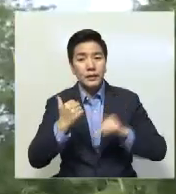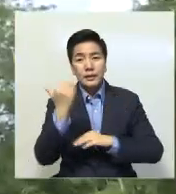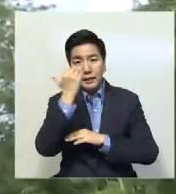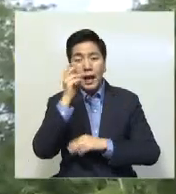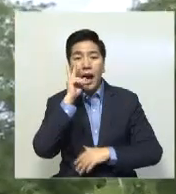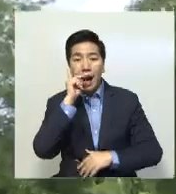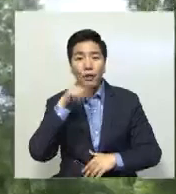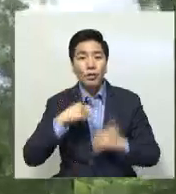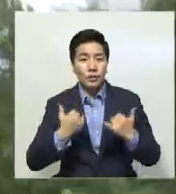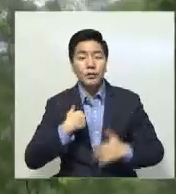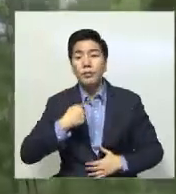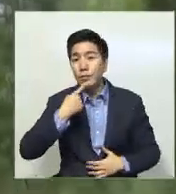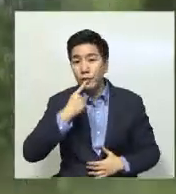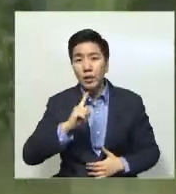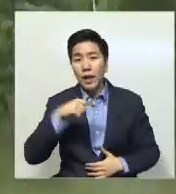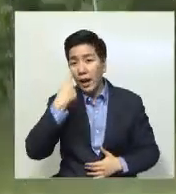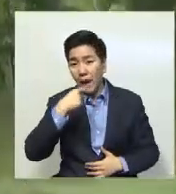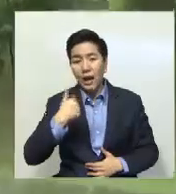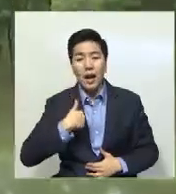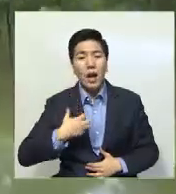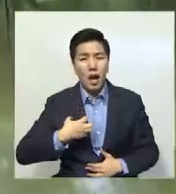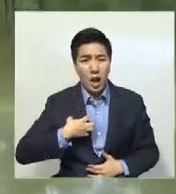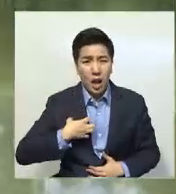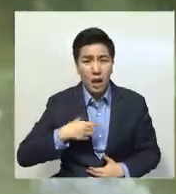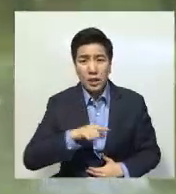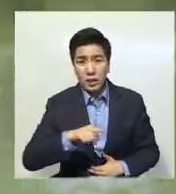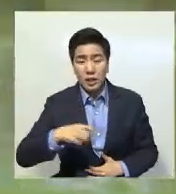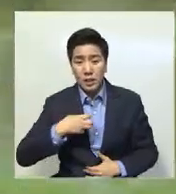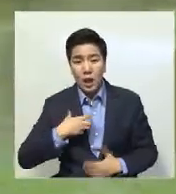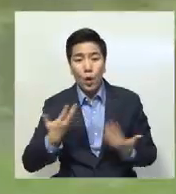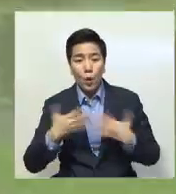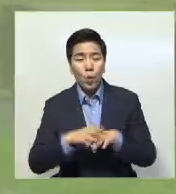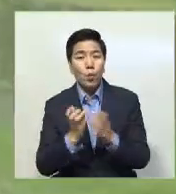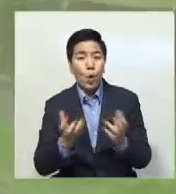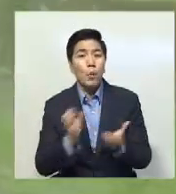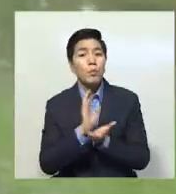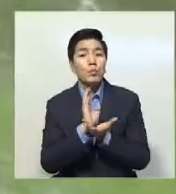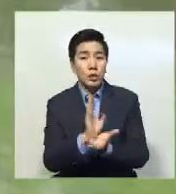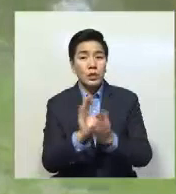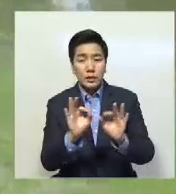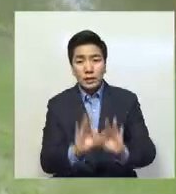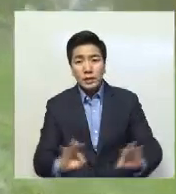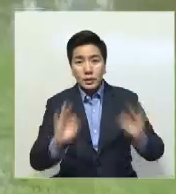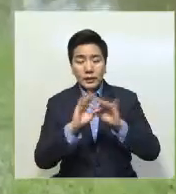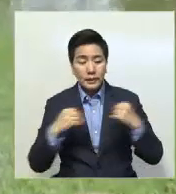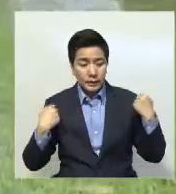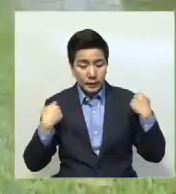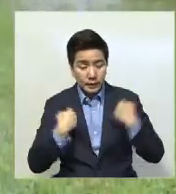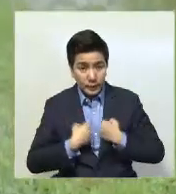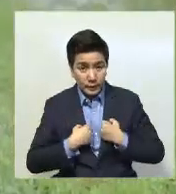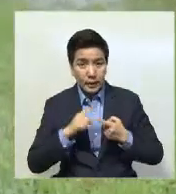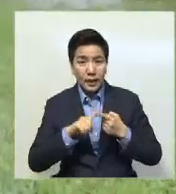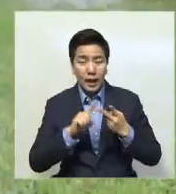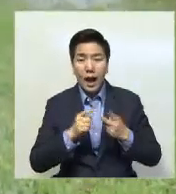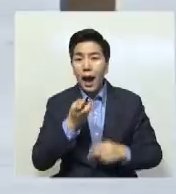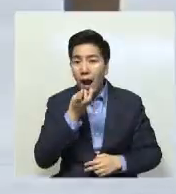างทีมข่าว NBT ค่ะว่าหากผู้ใดที่มีความประสงค์ต้องการที่จะร่วมบริจาคสิ่งของจำเป็นไม่ว่าจะเป็นเสื้อผ้าข้